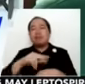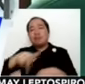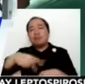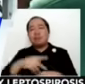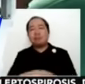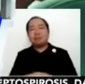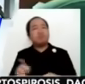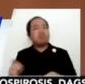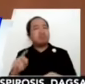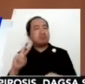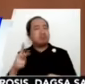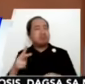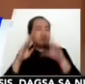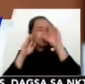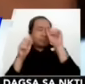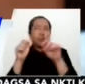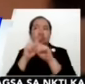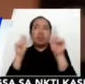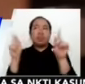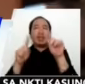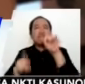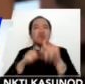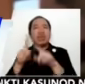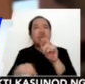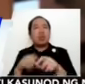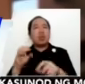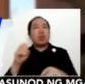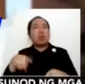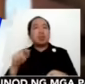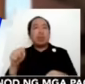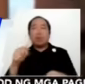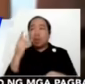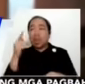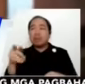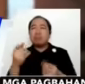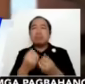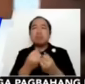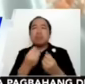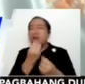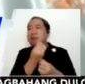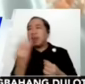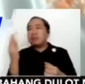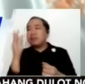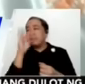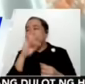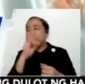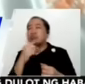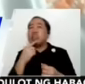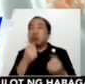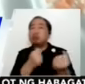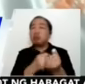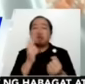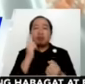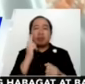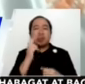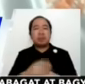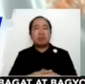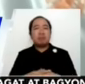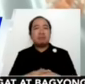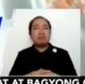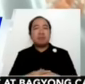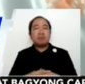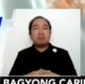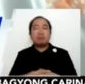Okta Research kung saan bumaba umuno ang bilang ng mga Pilipino nagsasabing pro-Duterte sila. Nakakagulat lang kasi ngayon lang ako